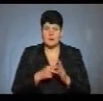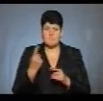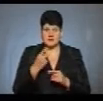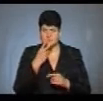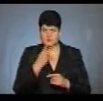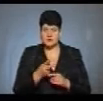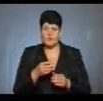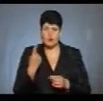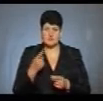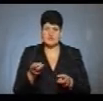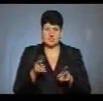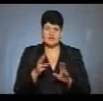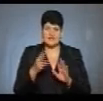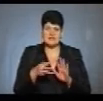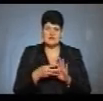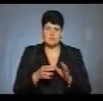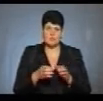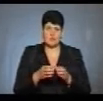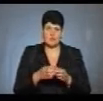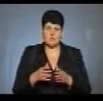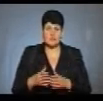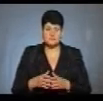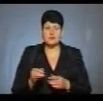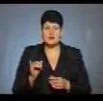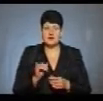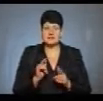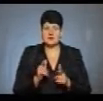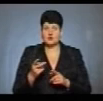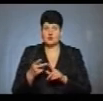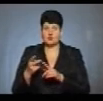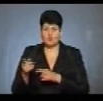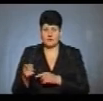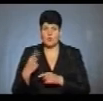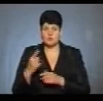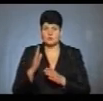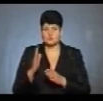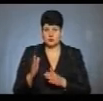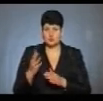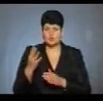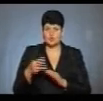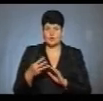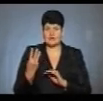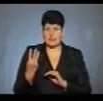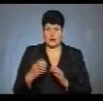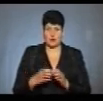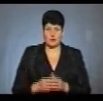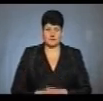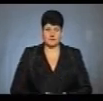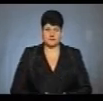області має залишитися 38 об'єднаних громад. І згідно із другим, в області буде діяти 43 громади.